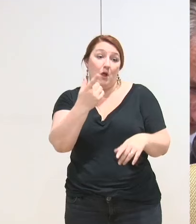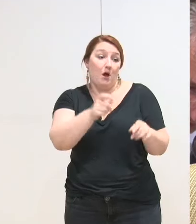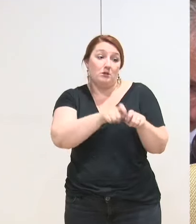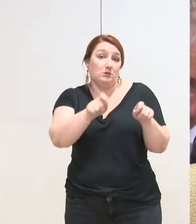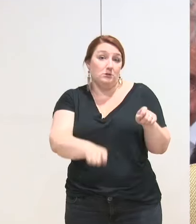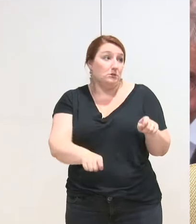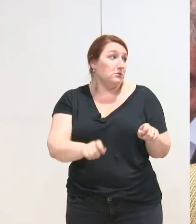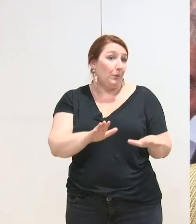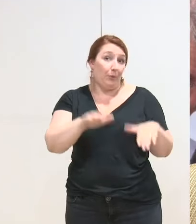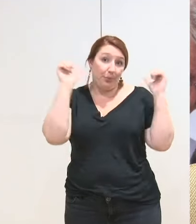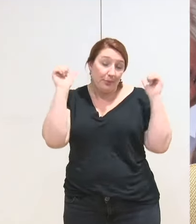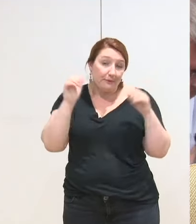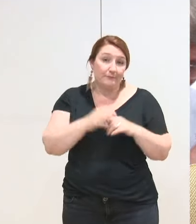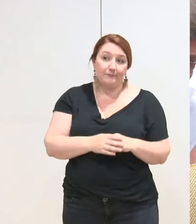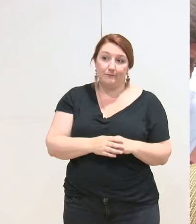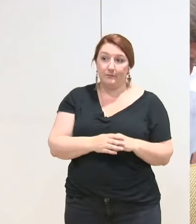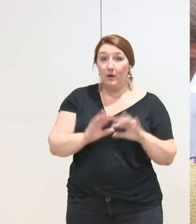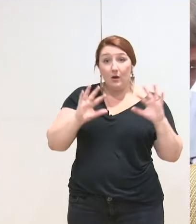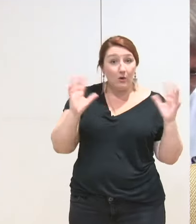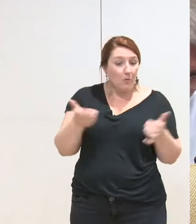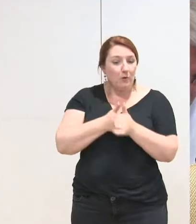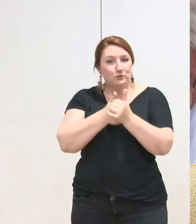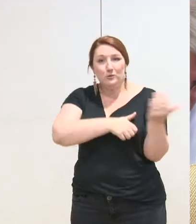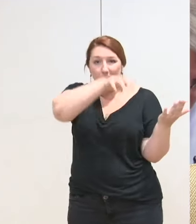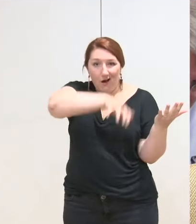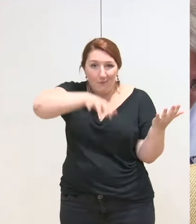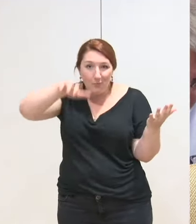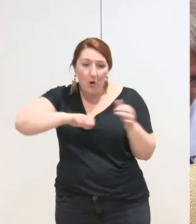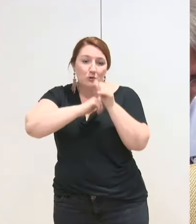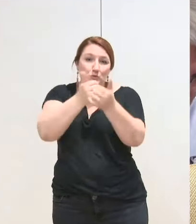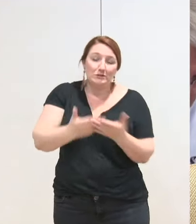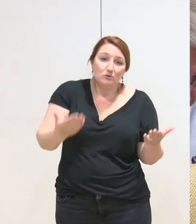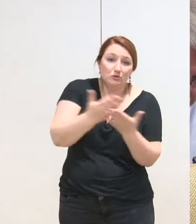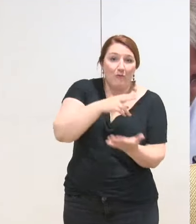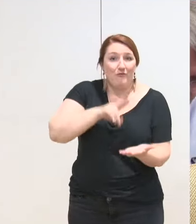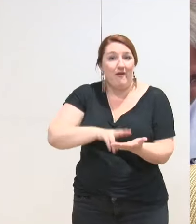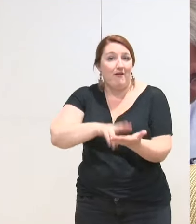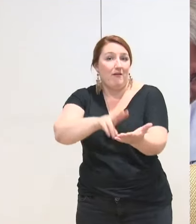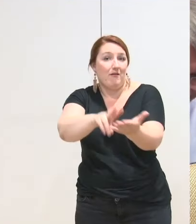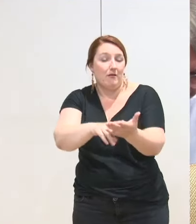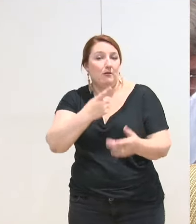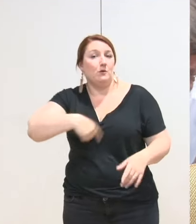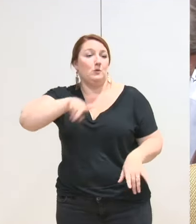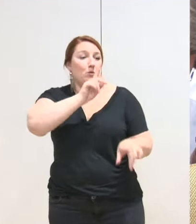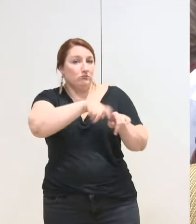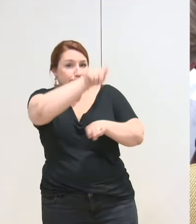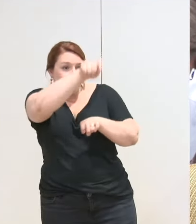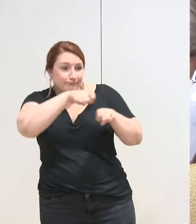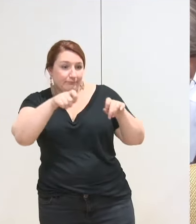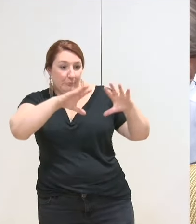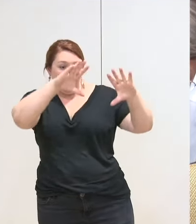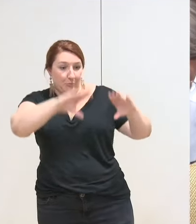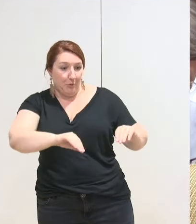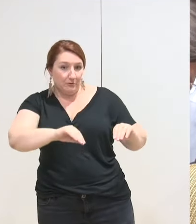de faits et de rapport qui ont été établis et qui n'ont permis effectivement de juger que le poste sur lequel il